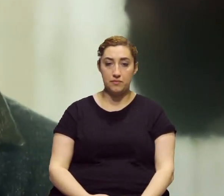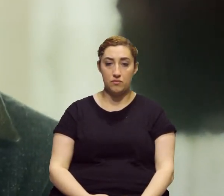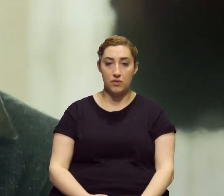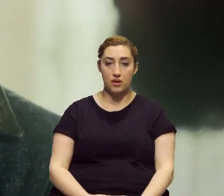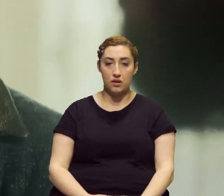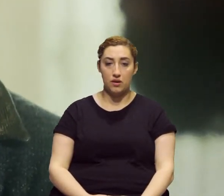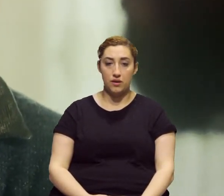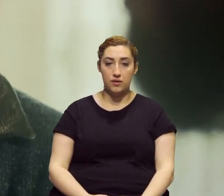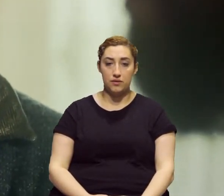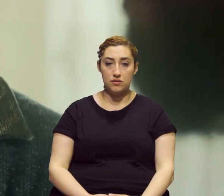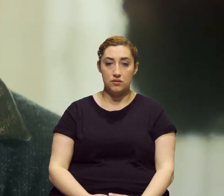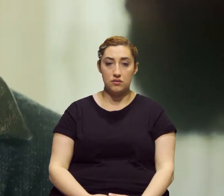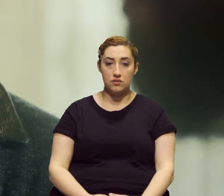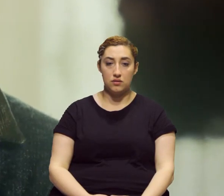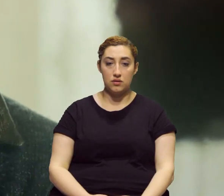dikkatle dinledi.